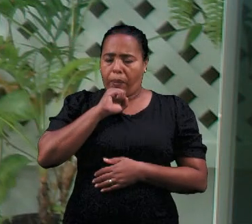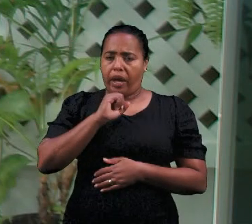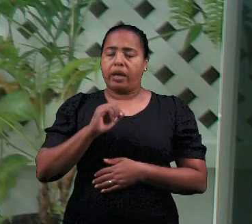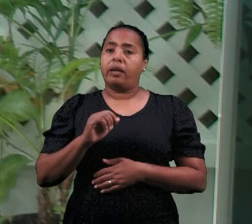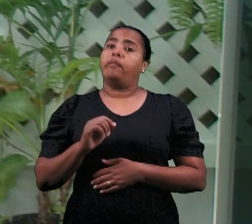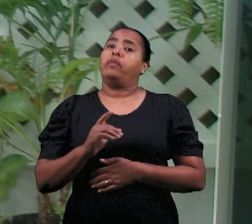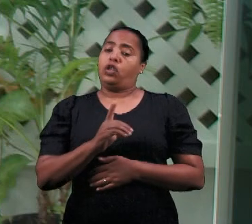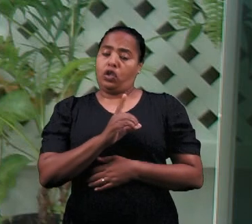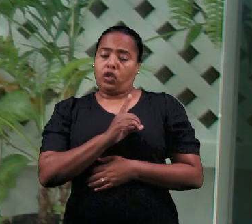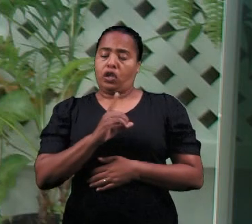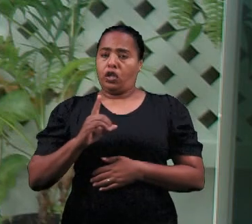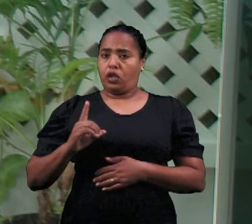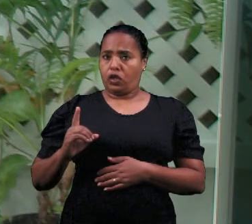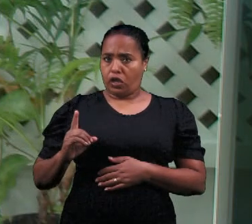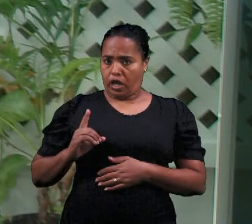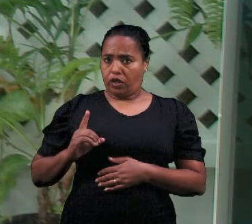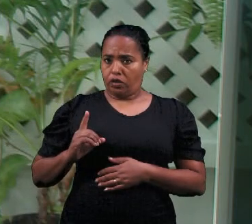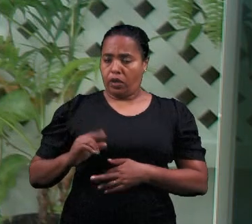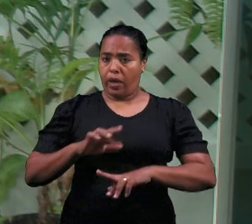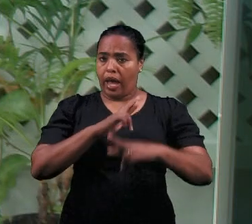un enfant.